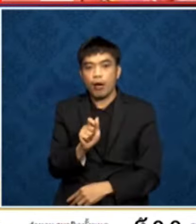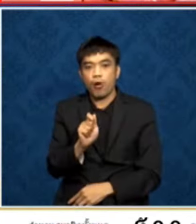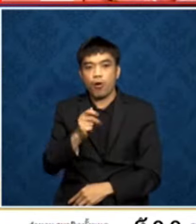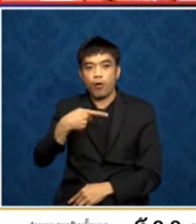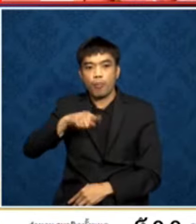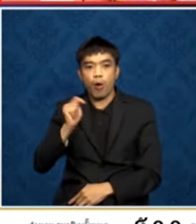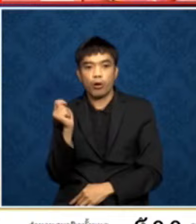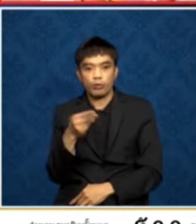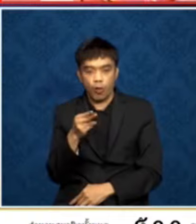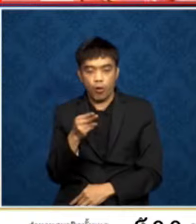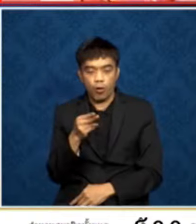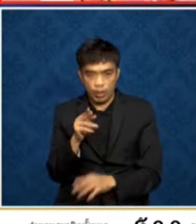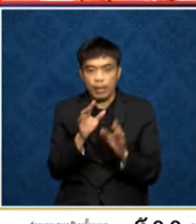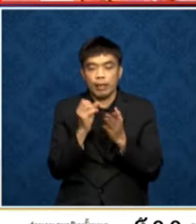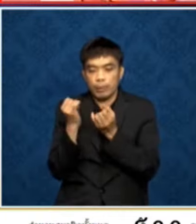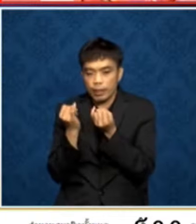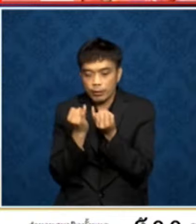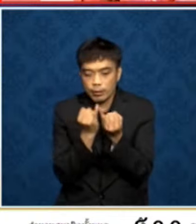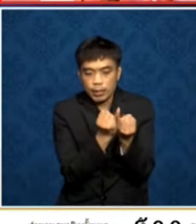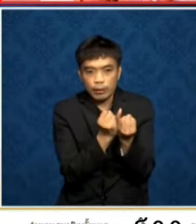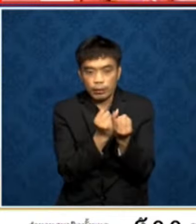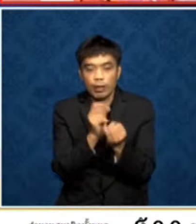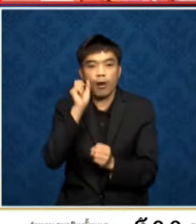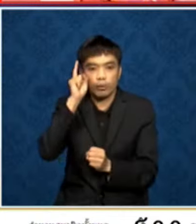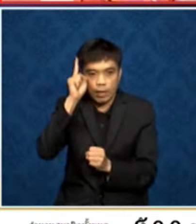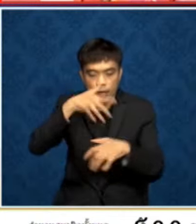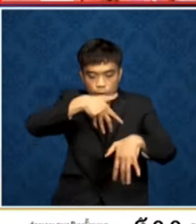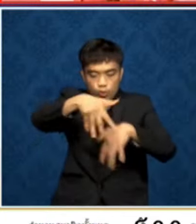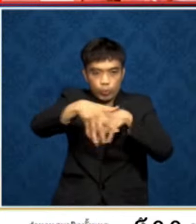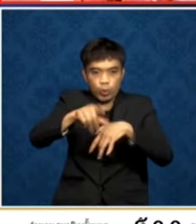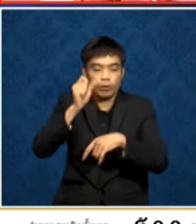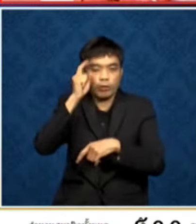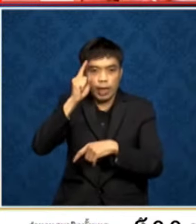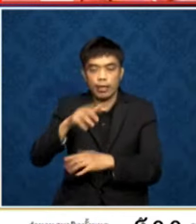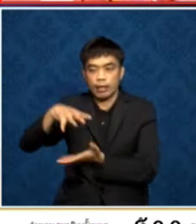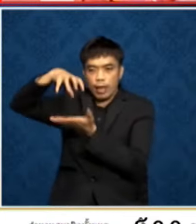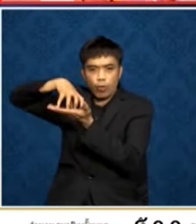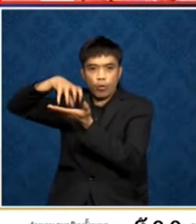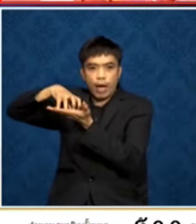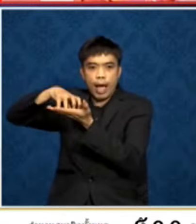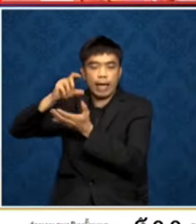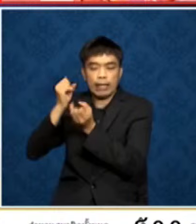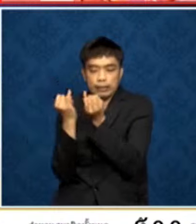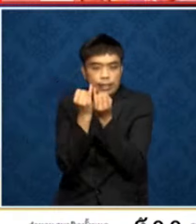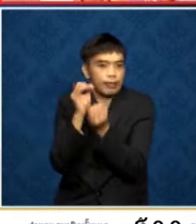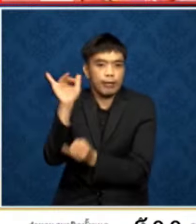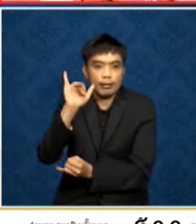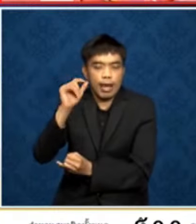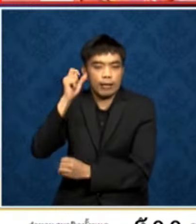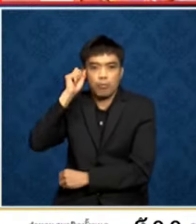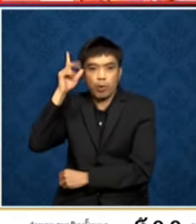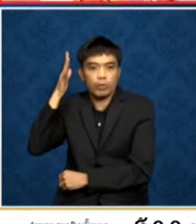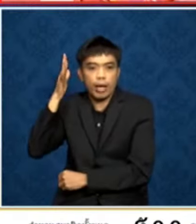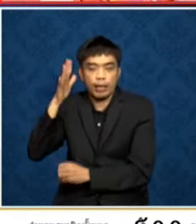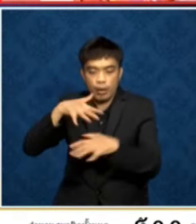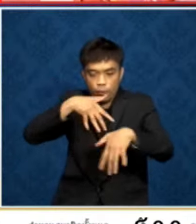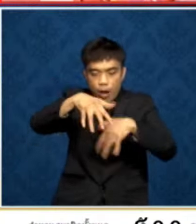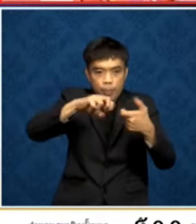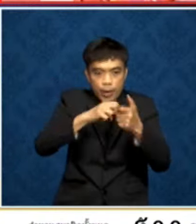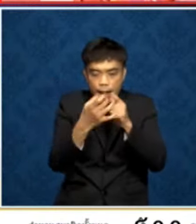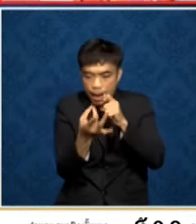ถิ่นย่อมมีความใกล้ชิดกับประชาชนมากกว่าหน่วยงานจากส่วนกลางอยู่แล้วถึงแม้ว่าจะยังไม่ถึง